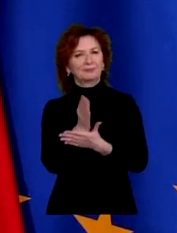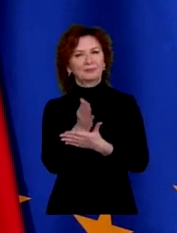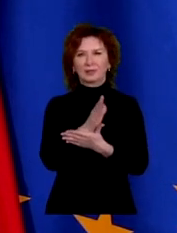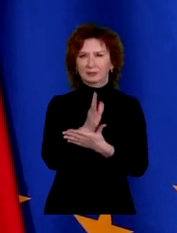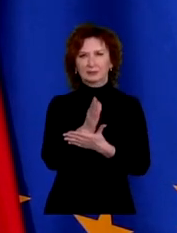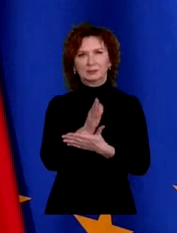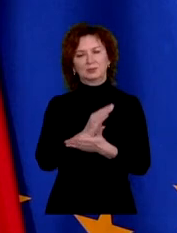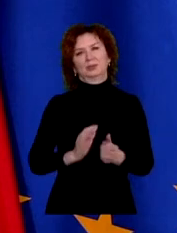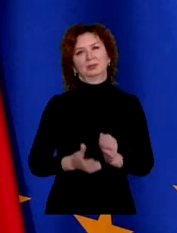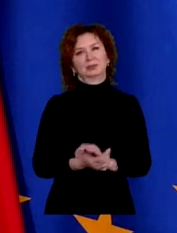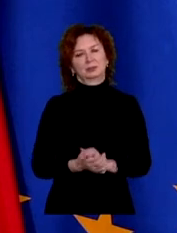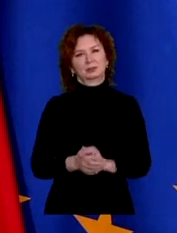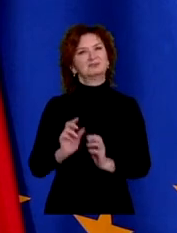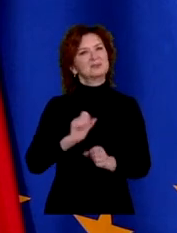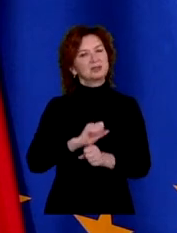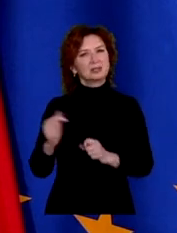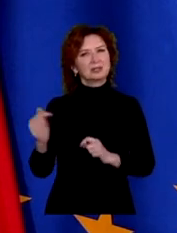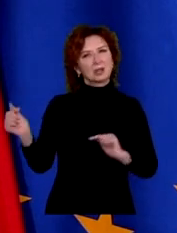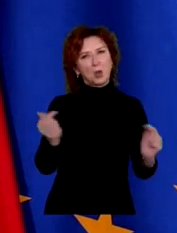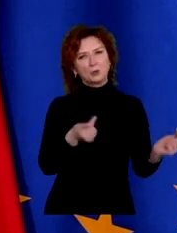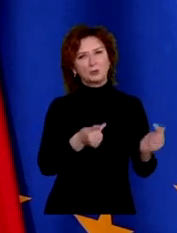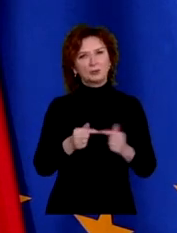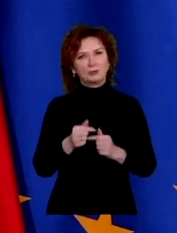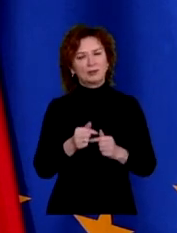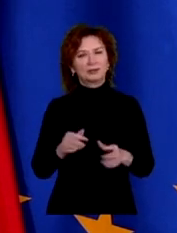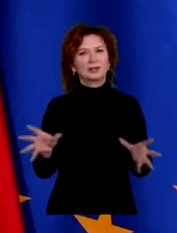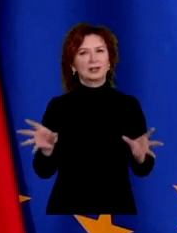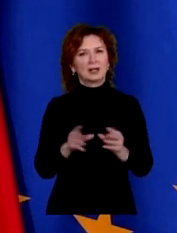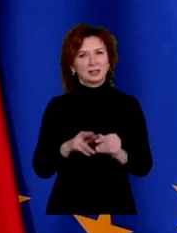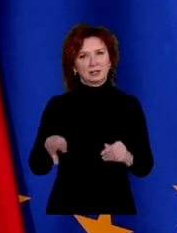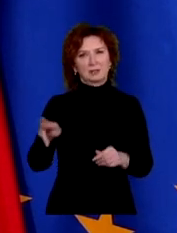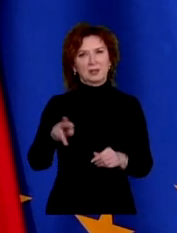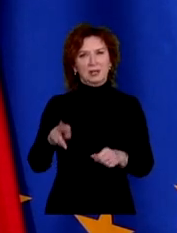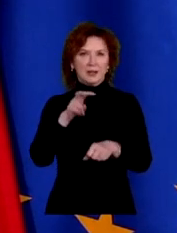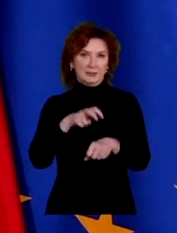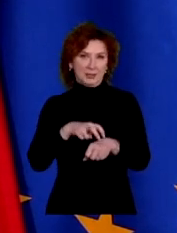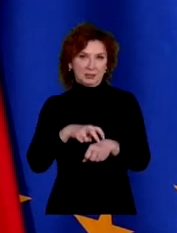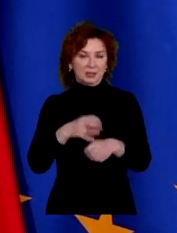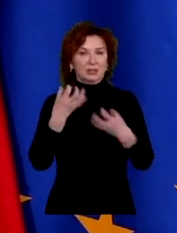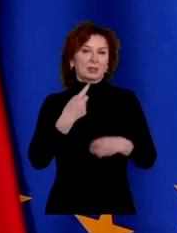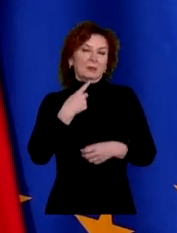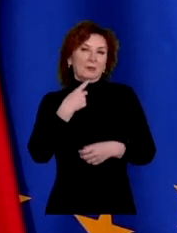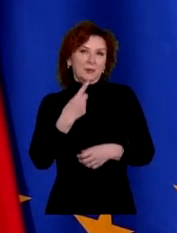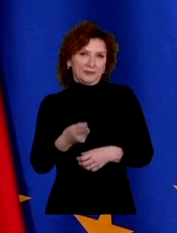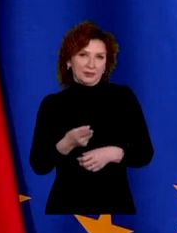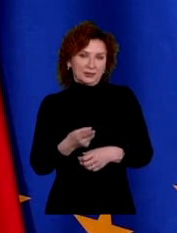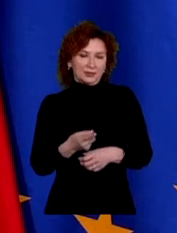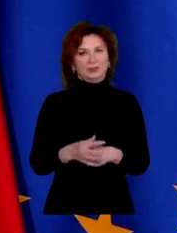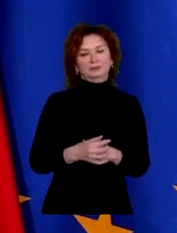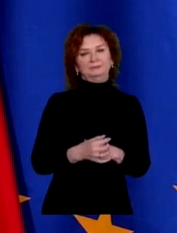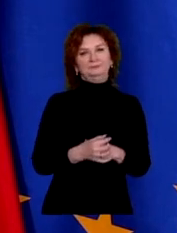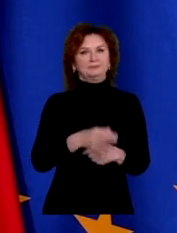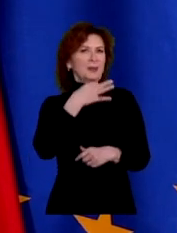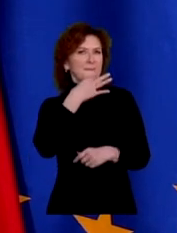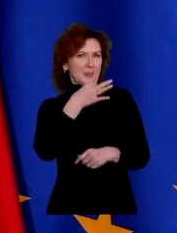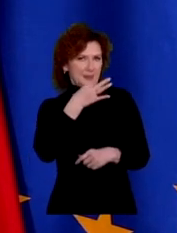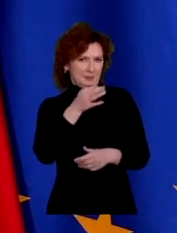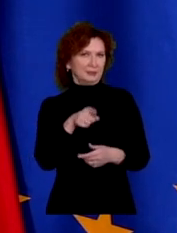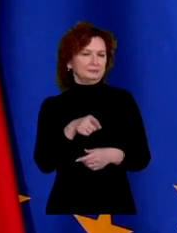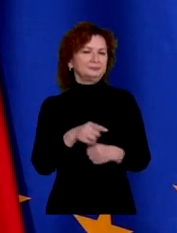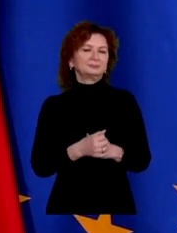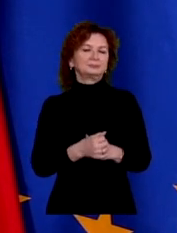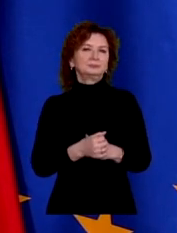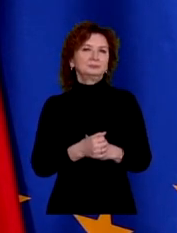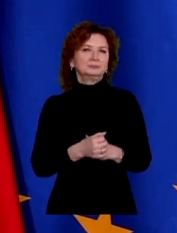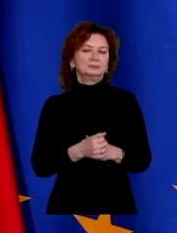który jest konsultowany również z Radą Medyczną. Ja tylko chciałbym też podkreślić, że z jednej strony pan redaktor tutaj pyta o kwestie